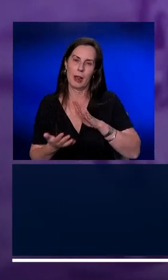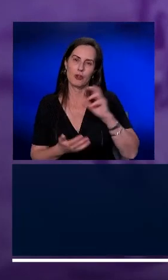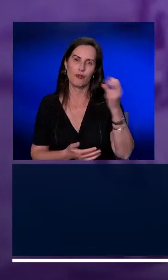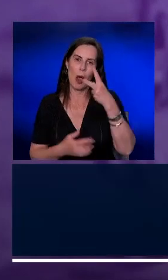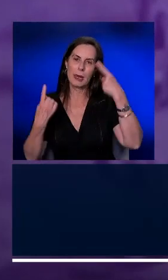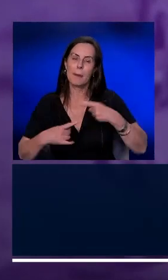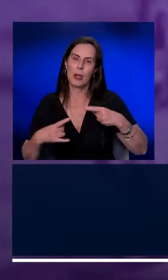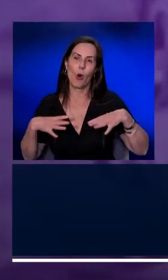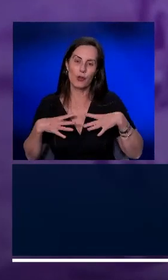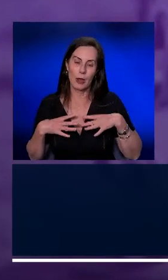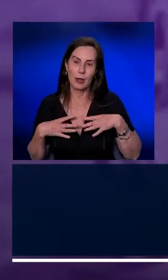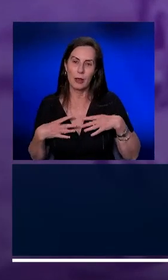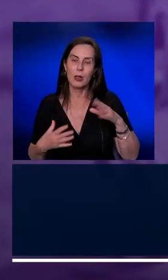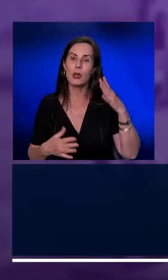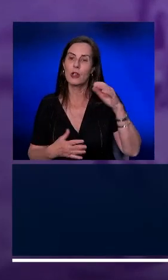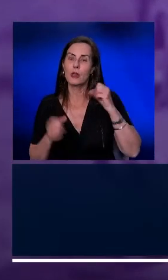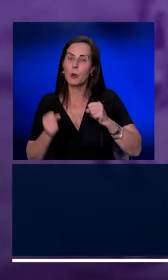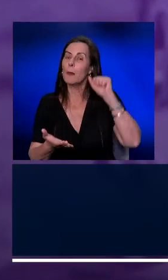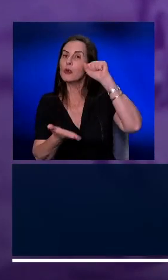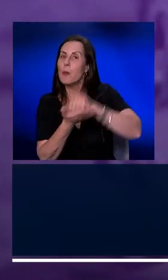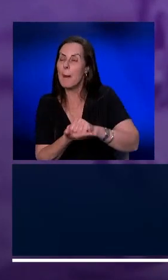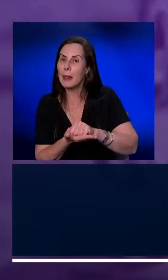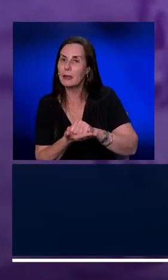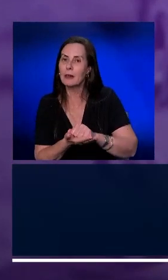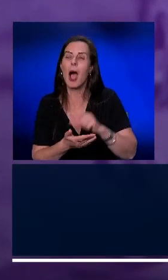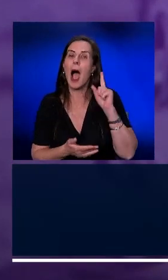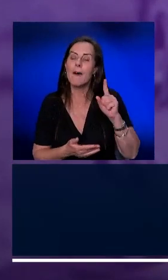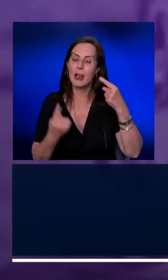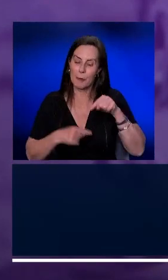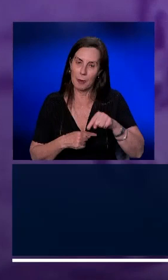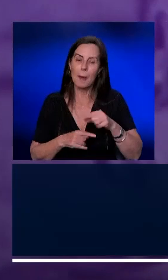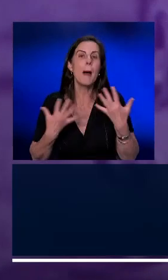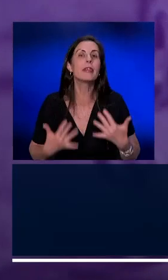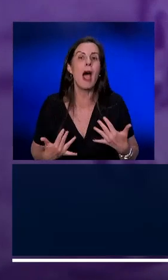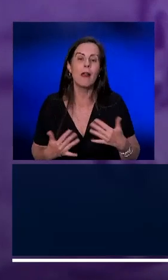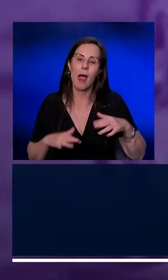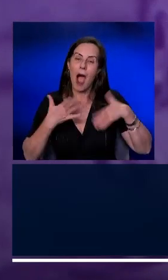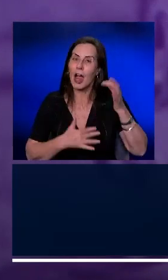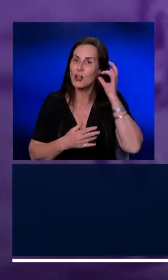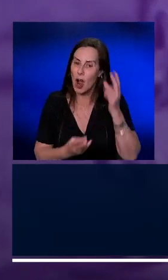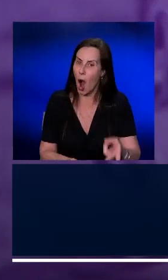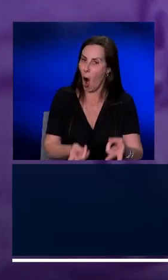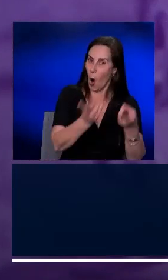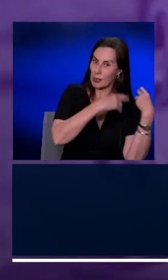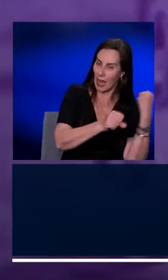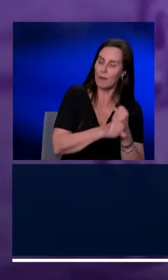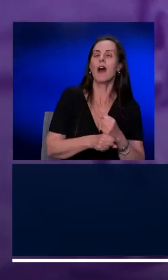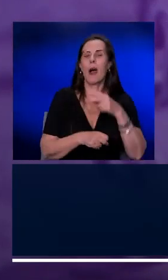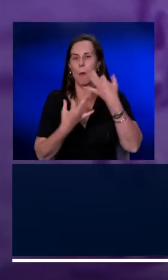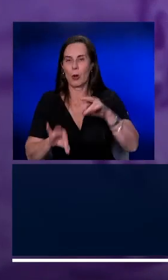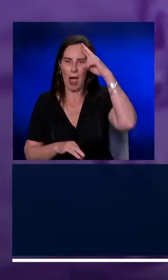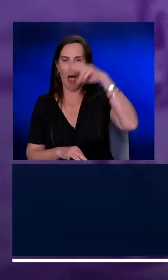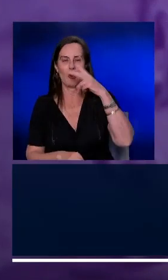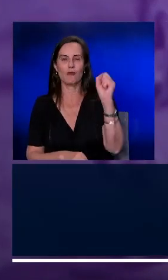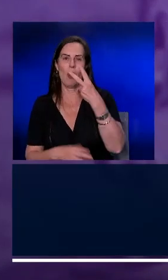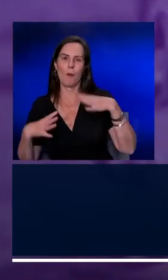ימים במימון המדינה מקופת הביטוח הלאומי, ובתנאי שהימים האלה יילקחו לאחר תום חופשת הלידה שלהם ולאחר